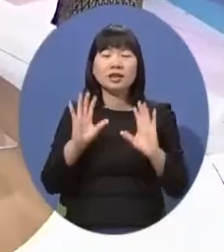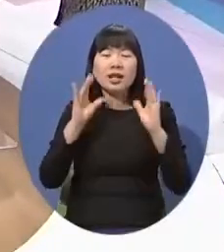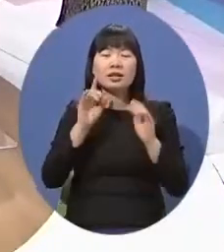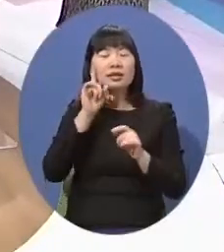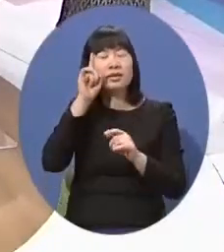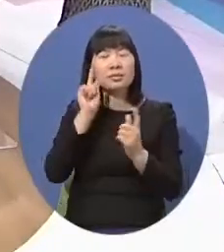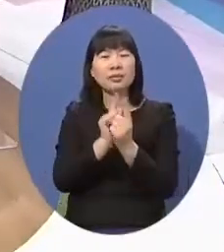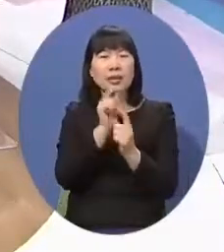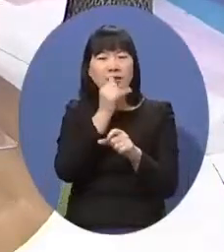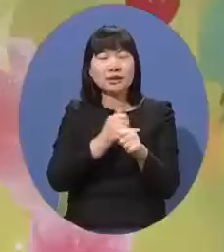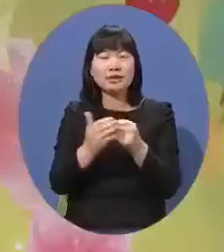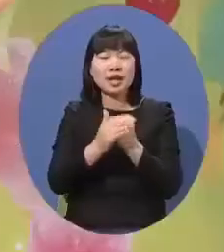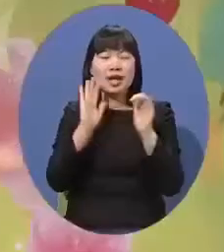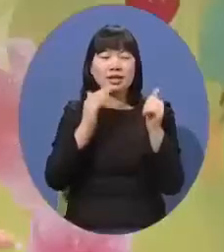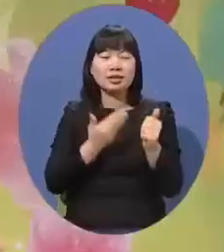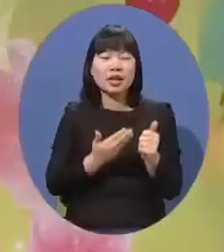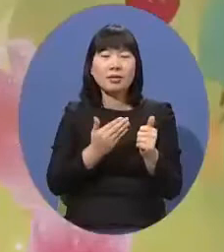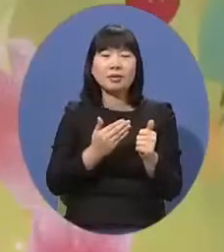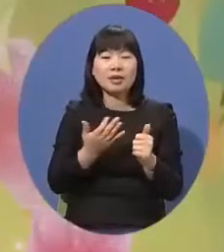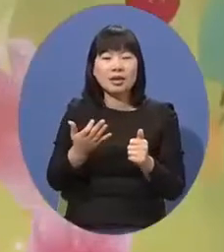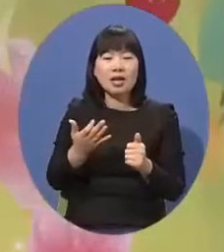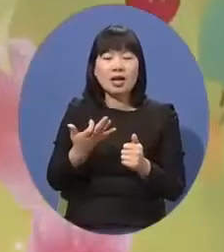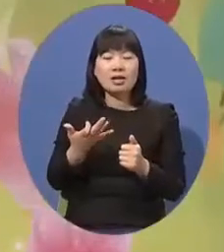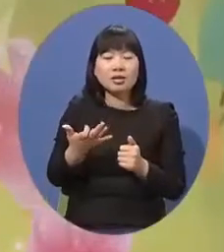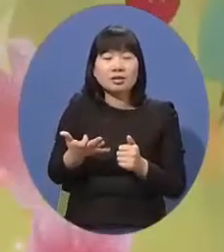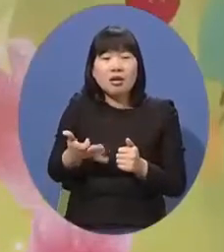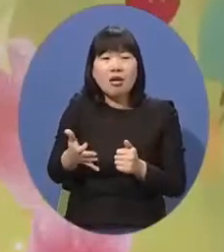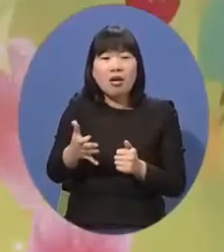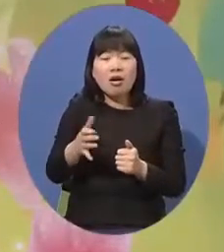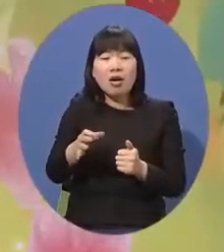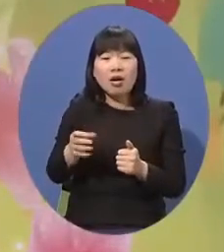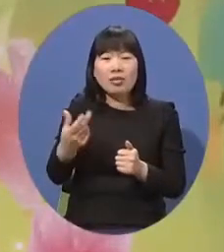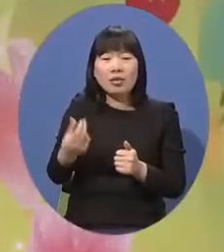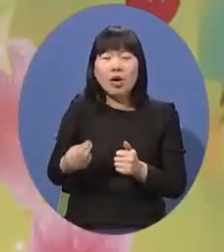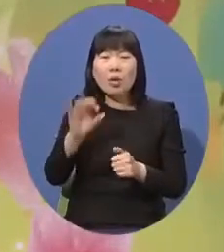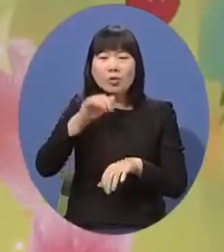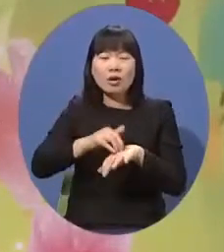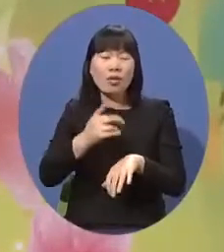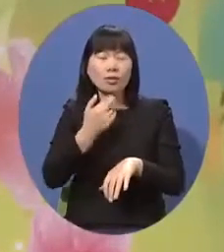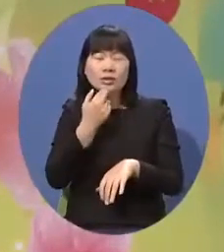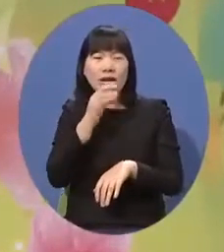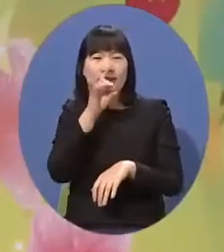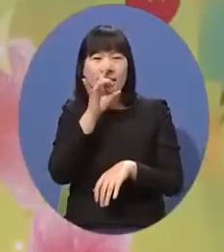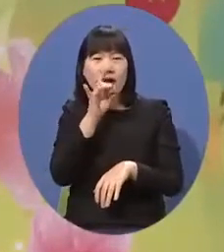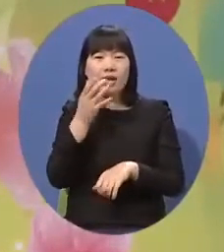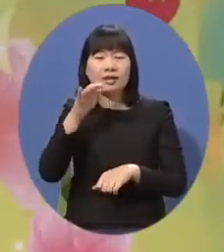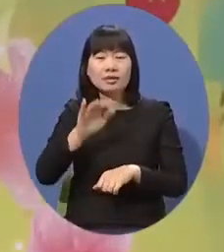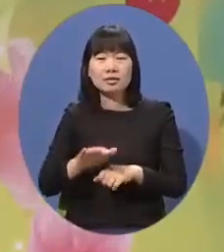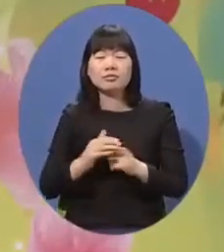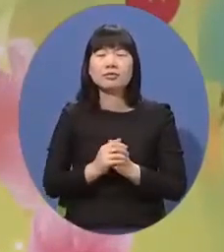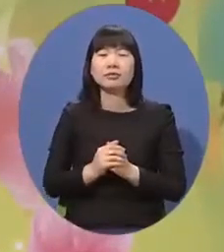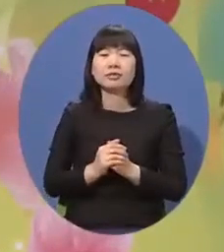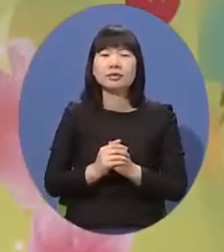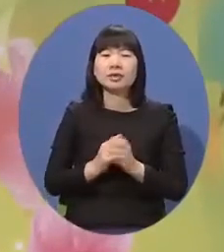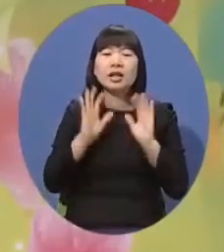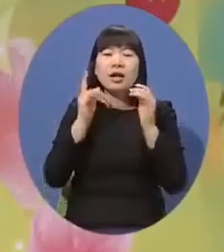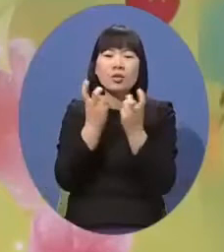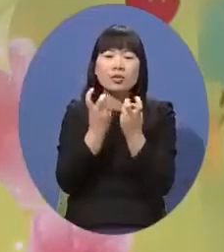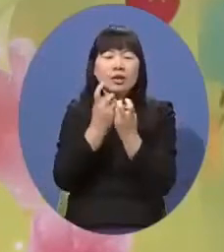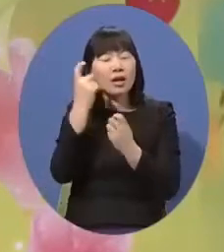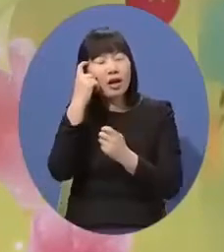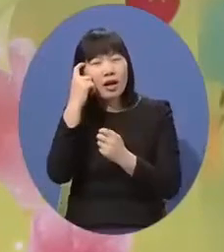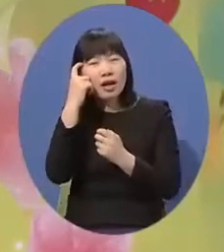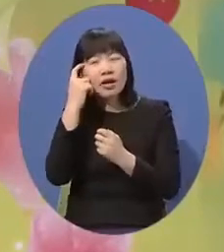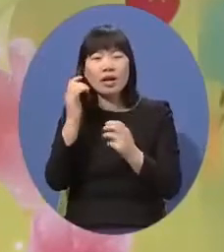스트레스를 받는다고 아이한테 뭐 배변 훈련을 안할 수도 없고 유치원에 안 보낼 수도 없고요. 이런 거는 아이가 어떻게 생각을